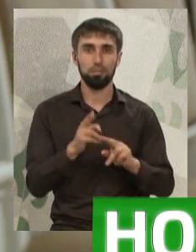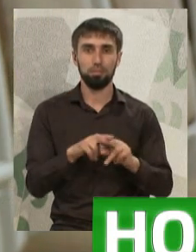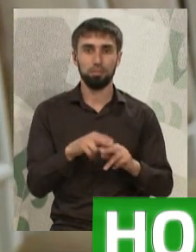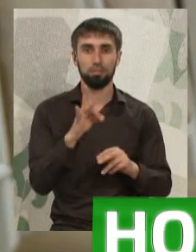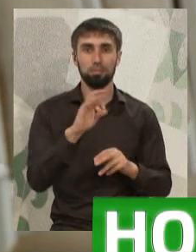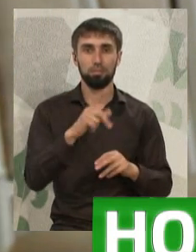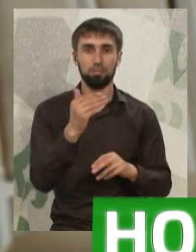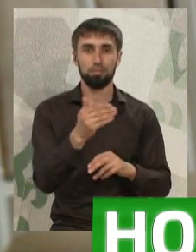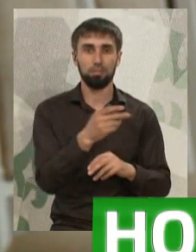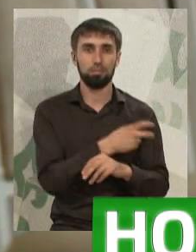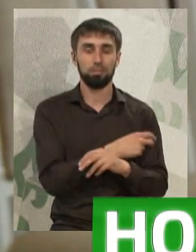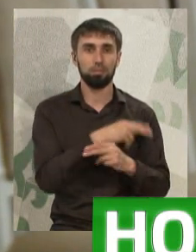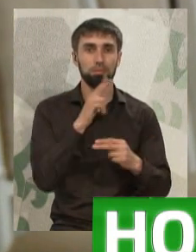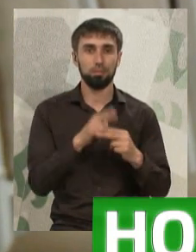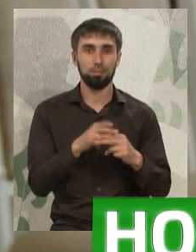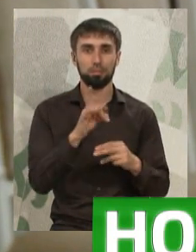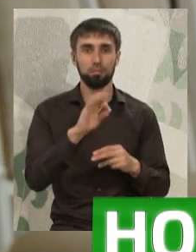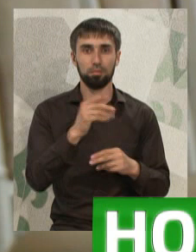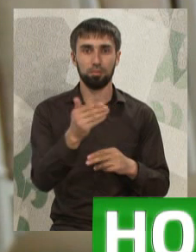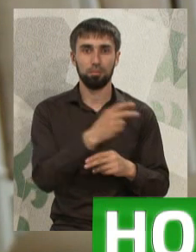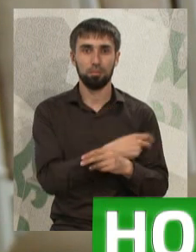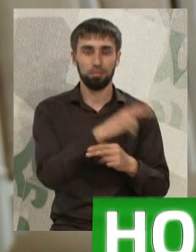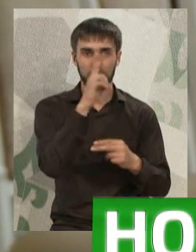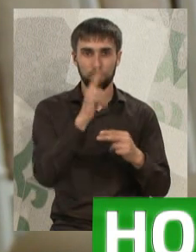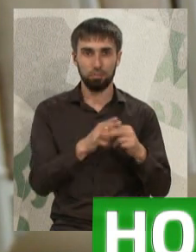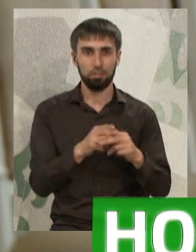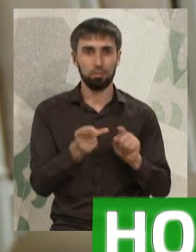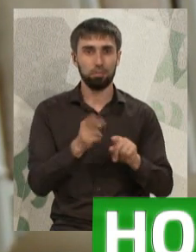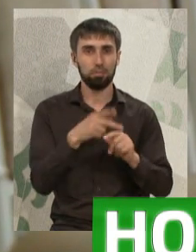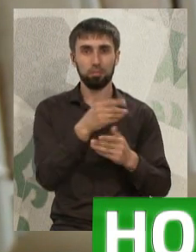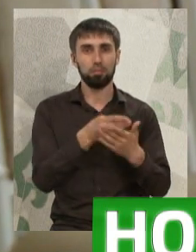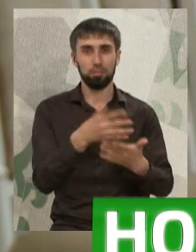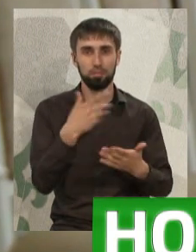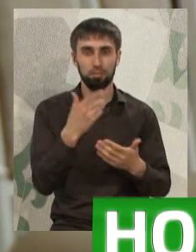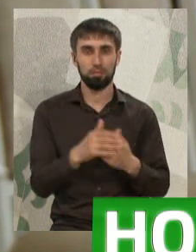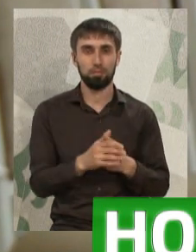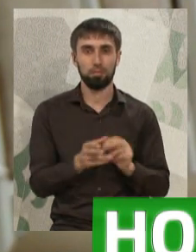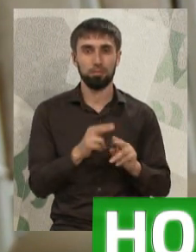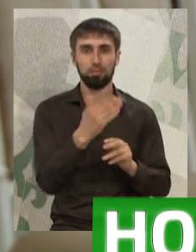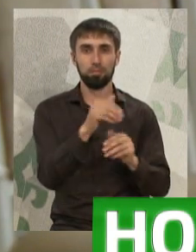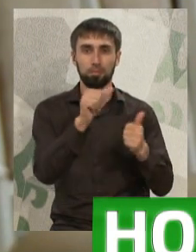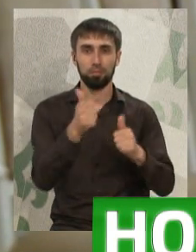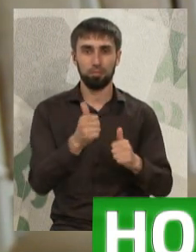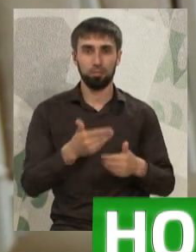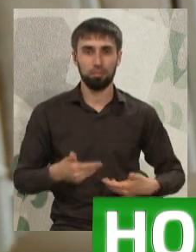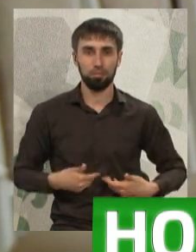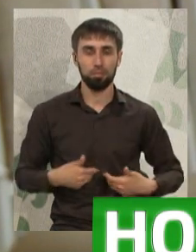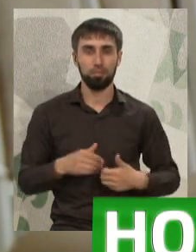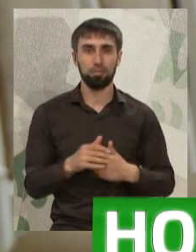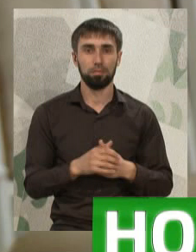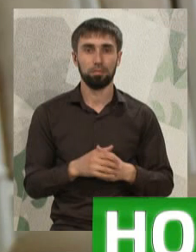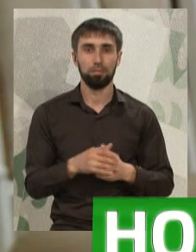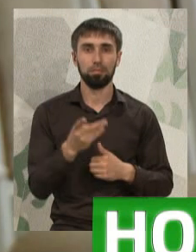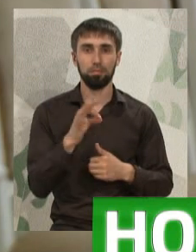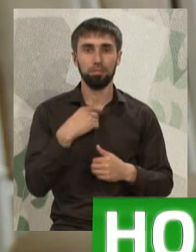роль медицинских сестер, роль медицинских братьев переоценить невозможно. Это призвание, это образ жизни. Ну,